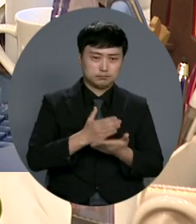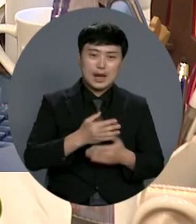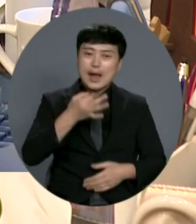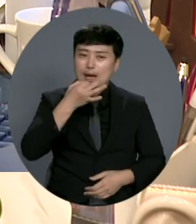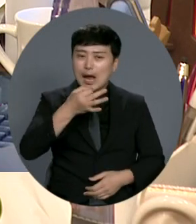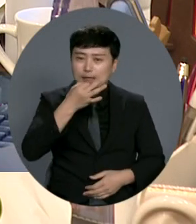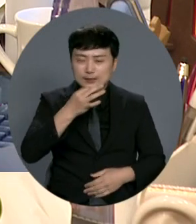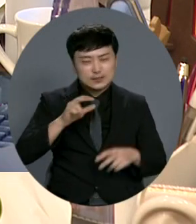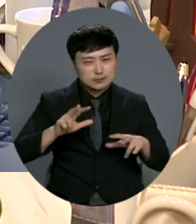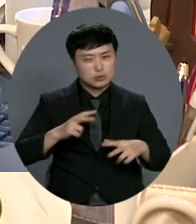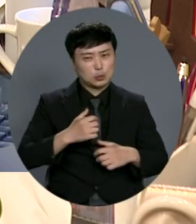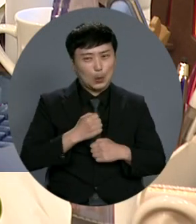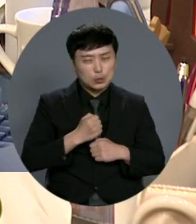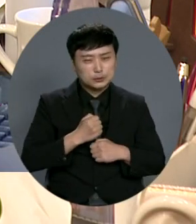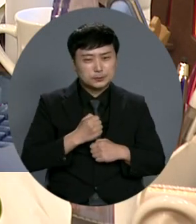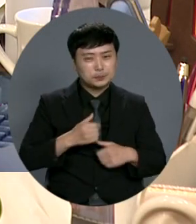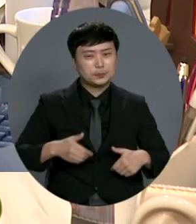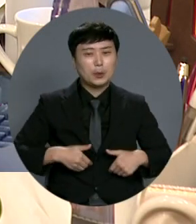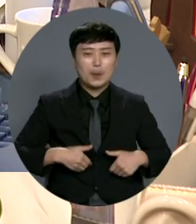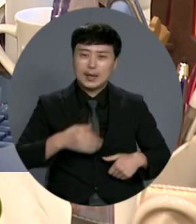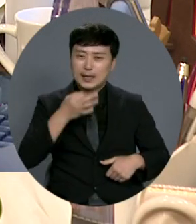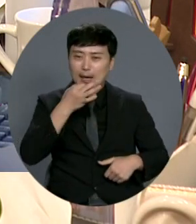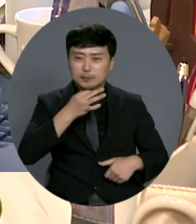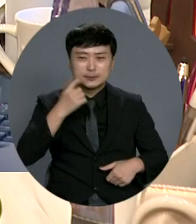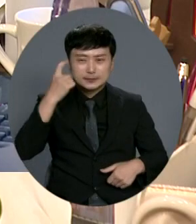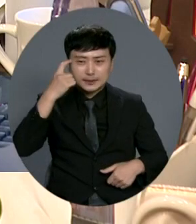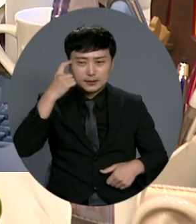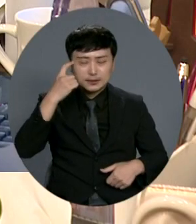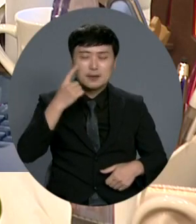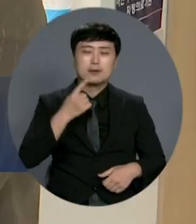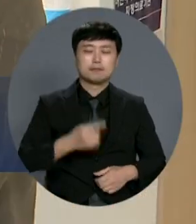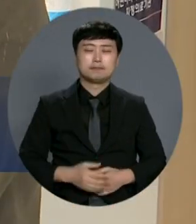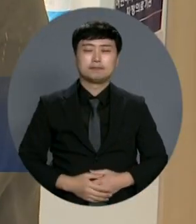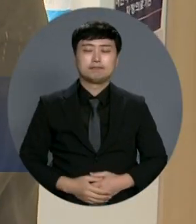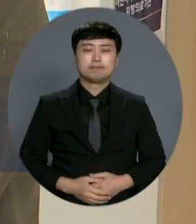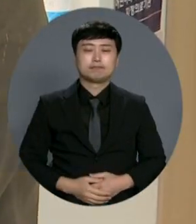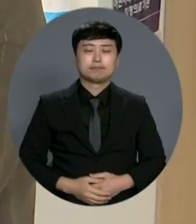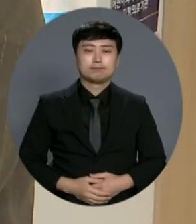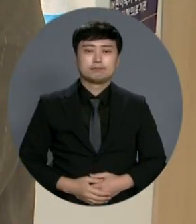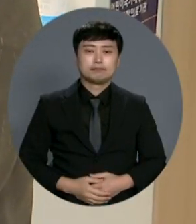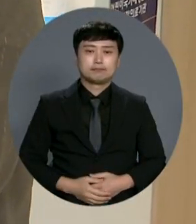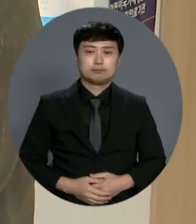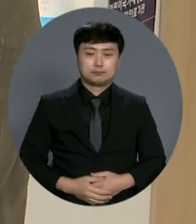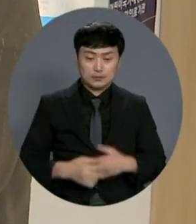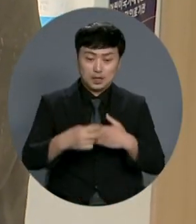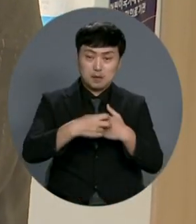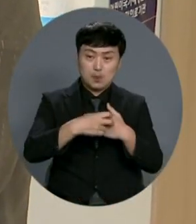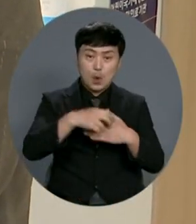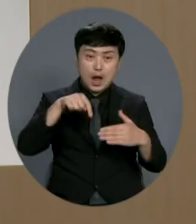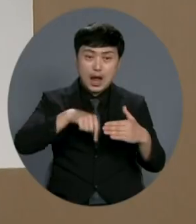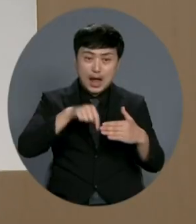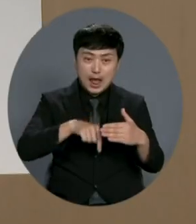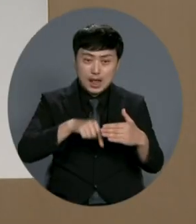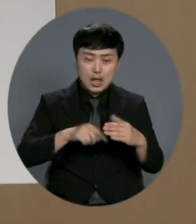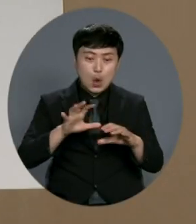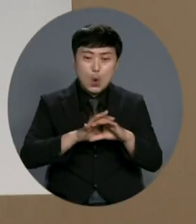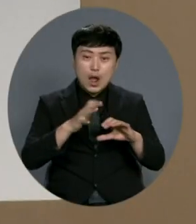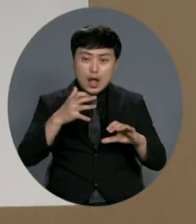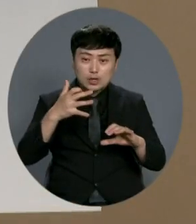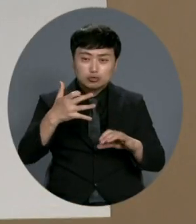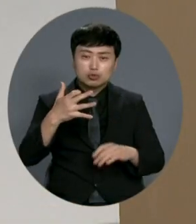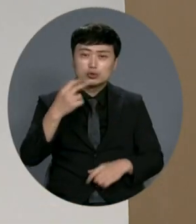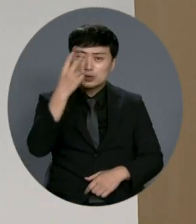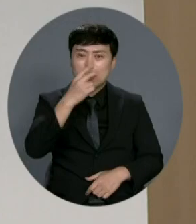감기지만 아직은 조금 조심해야 되는 감기 그냥 그 정도로 생각하시면 병원 수납 창고 앞엔 코로나